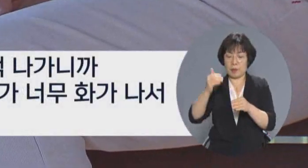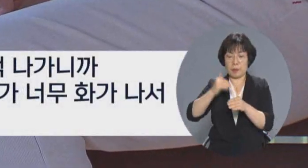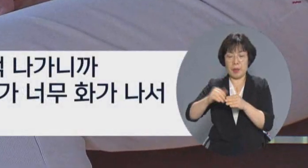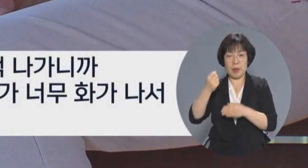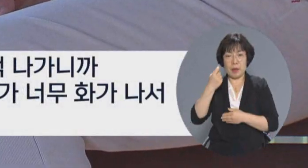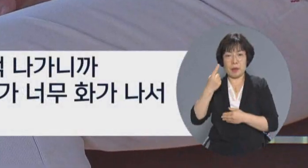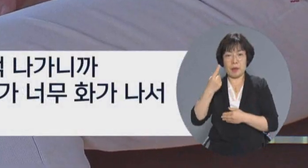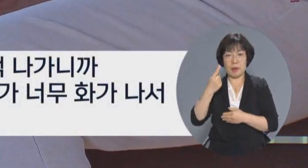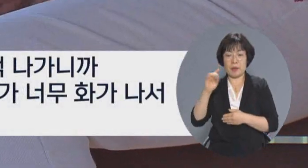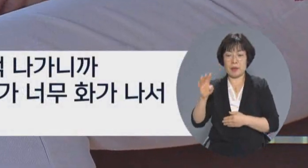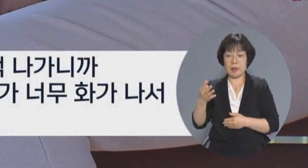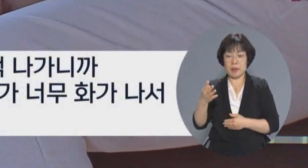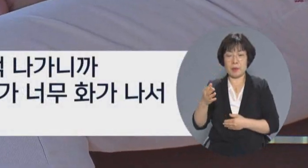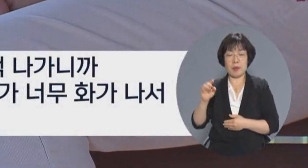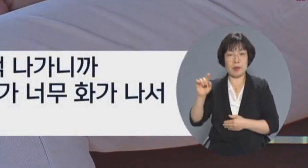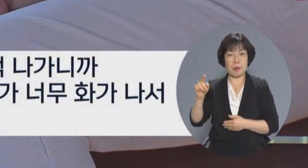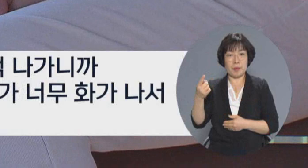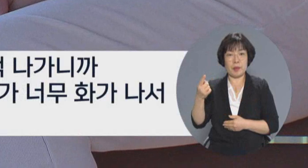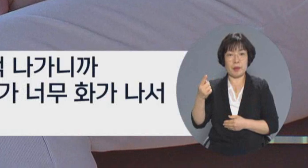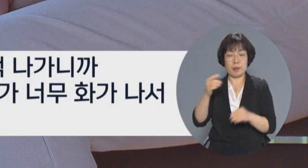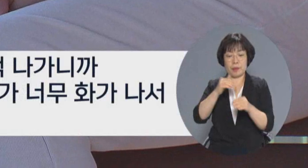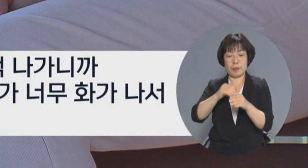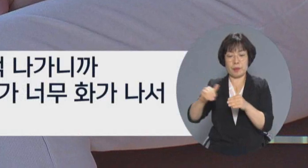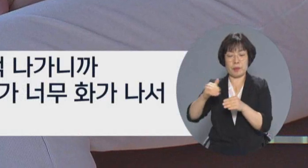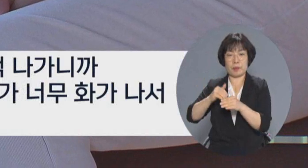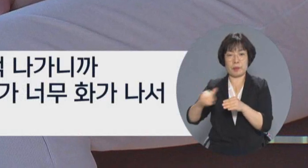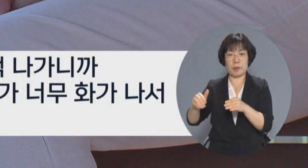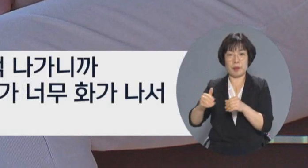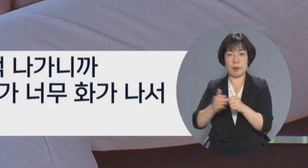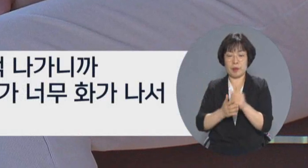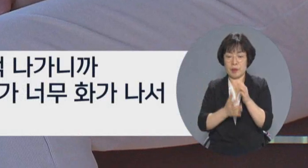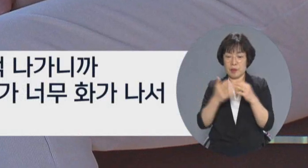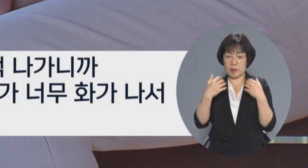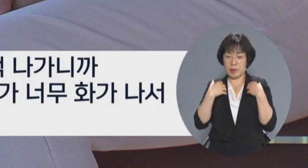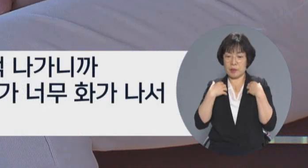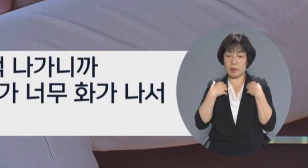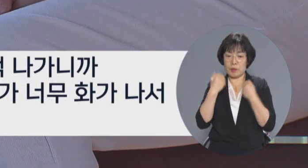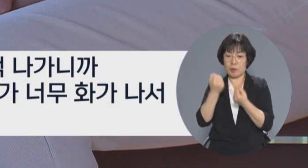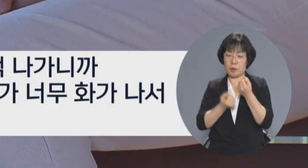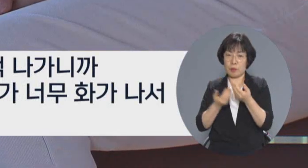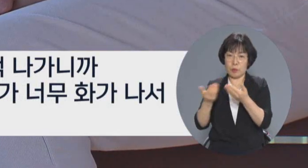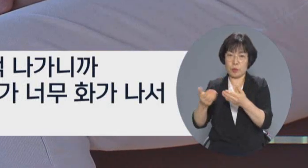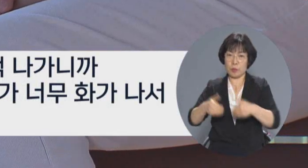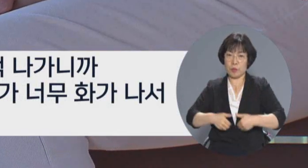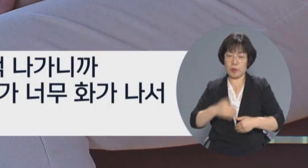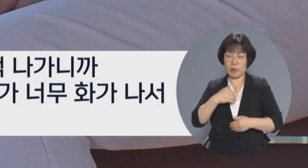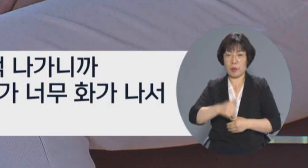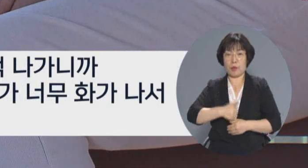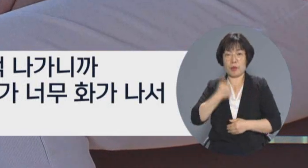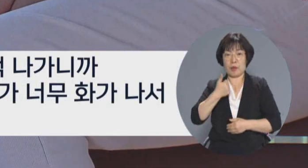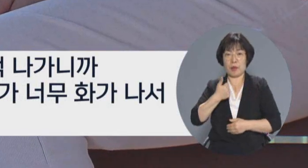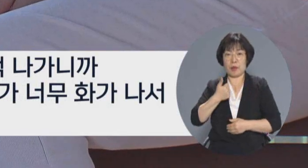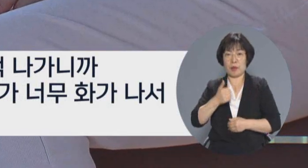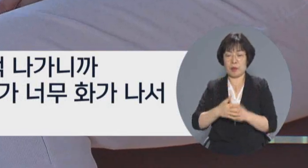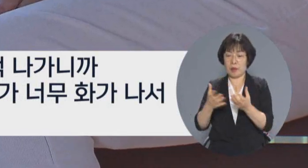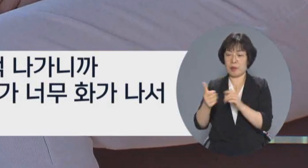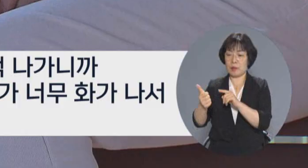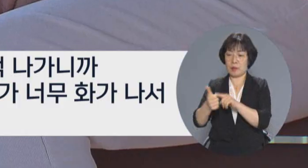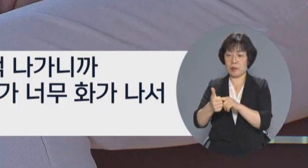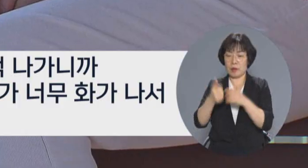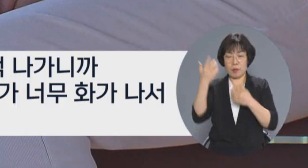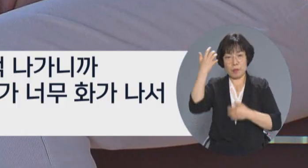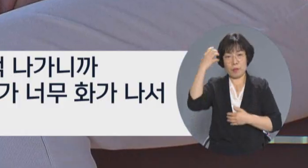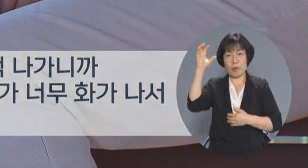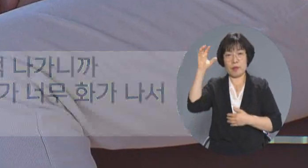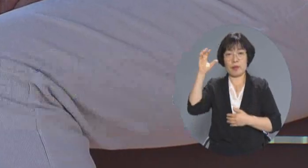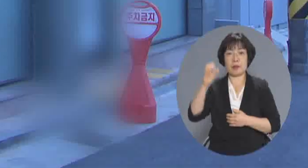뭐 400이 됐든 100이 됐든 나가니까 아마 시청에 해명하셔야 될 겁니다. 제가 너무 화가 나서 그랬더니 그거에 노발대발